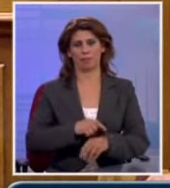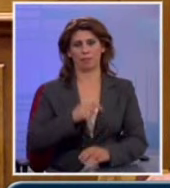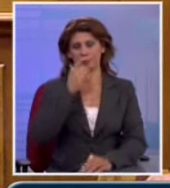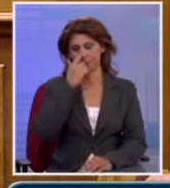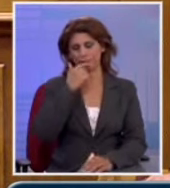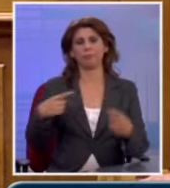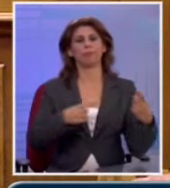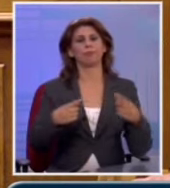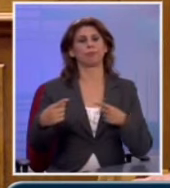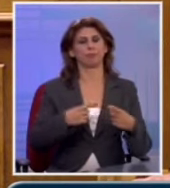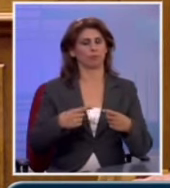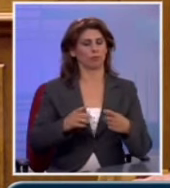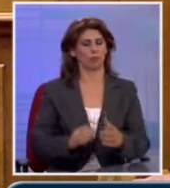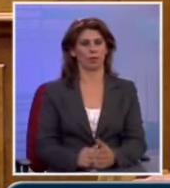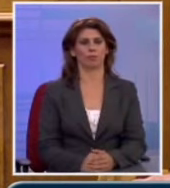αντιδικίας.